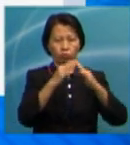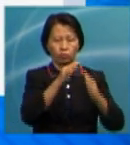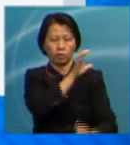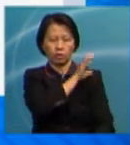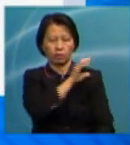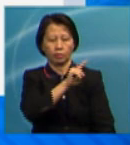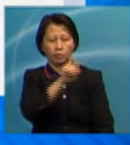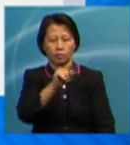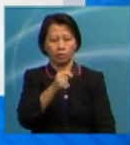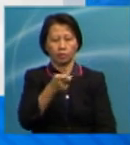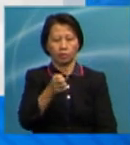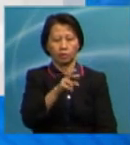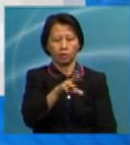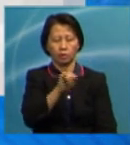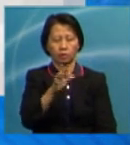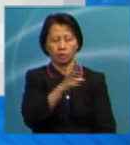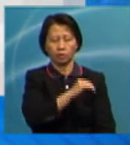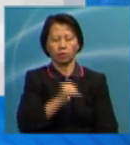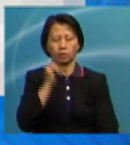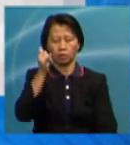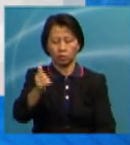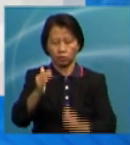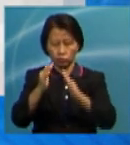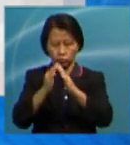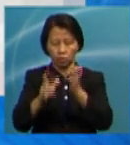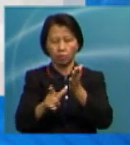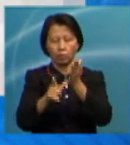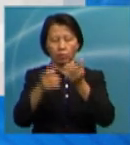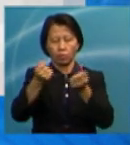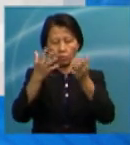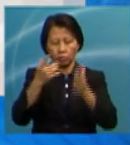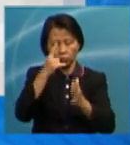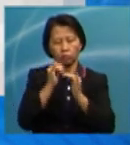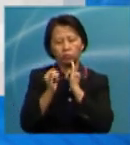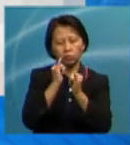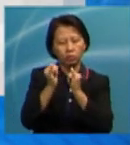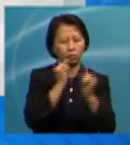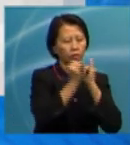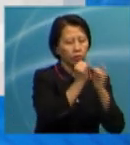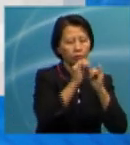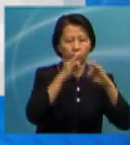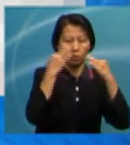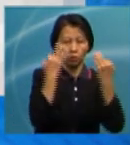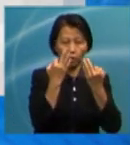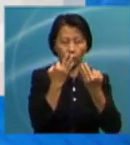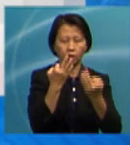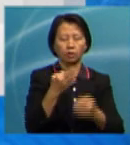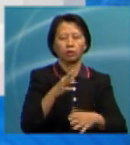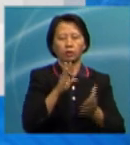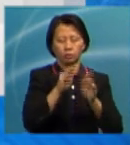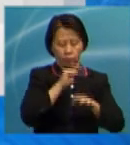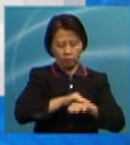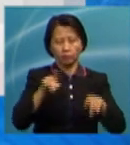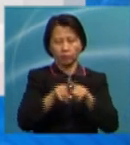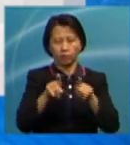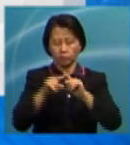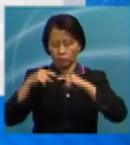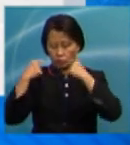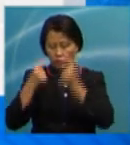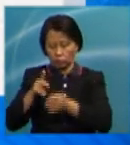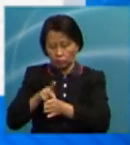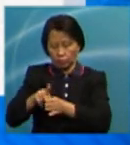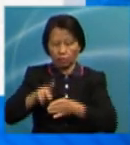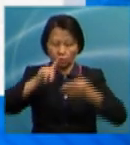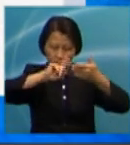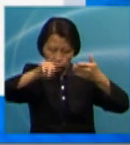Ahmad Shah dan penolong juru terbang Fari Abdul Hamid untuk menemu ahli keluarga mereka pada masa sama sekumpulan pakar